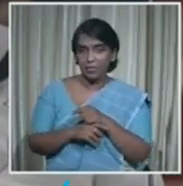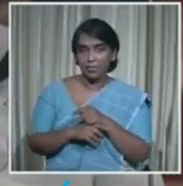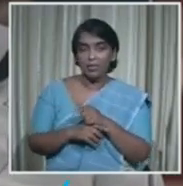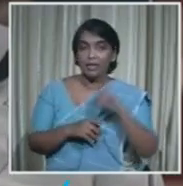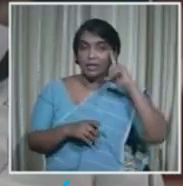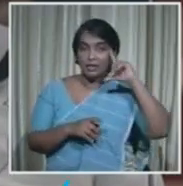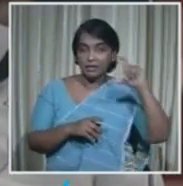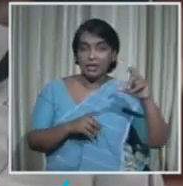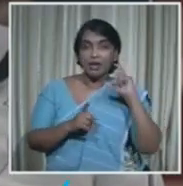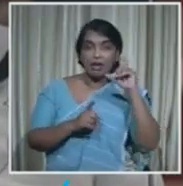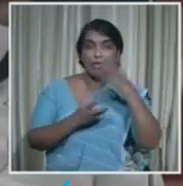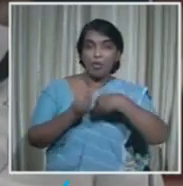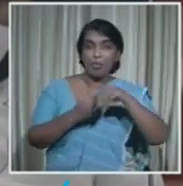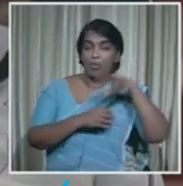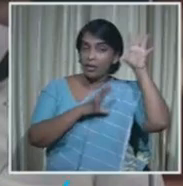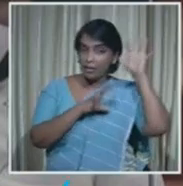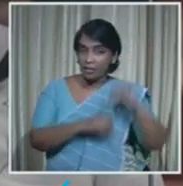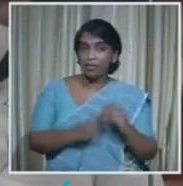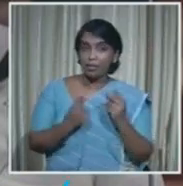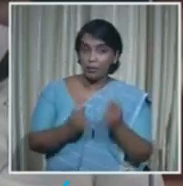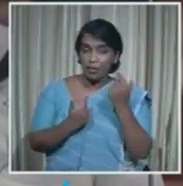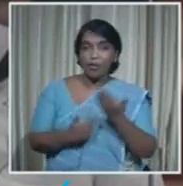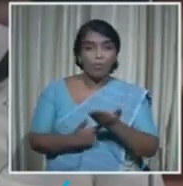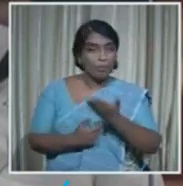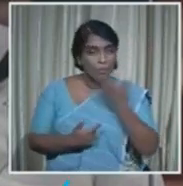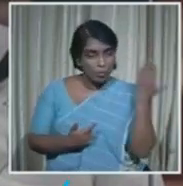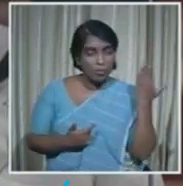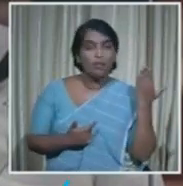චීනෙන් කාබනික පොහොර ගේන්න අපිට ශනිකෝ පුළුවන් වුණා නම්